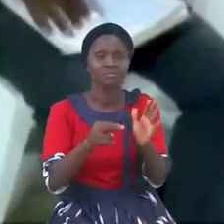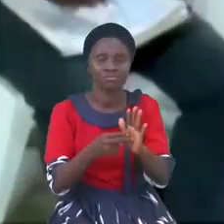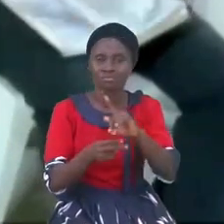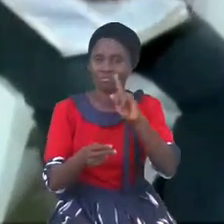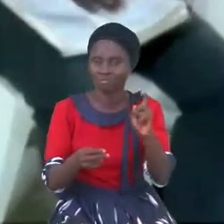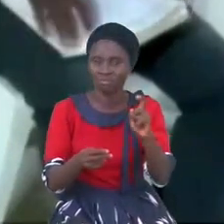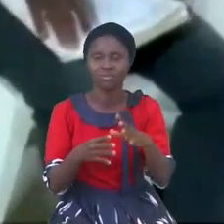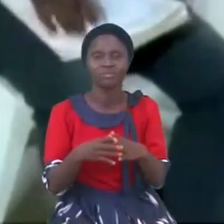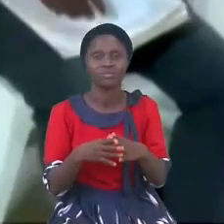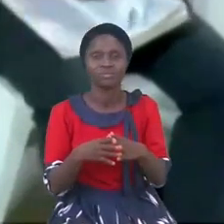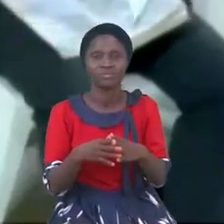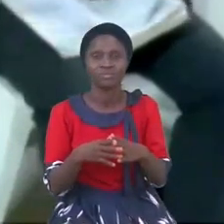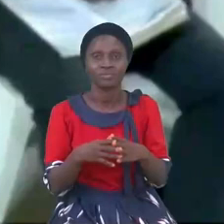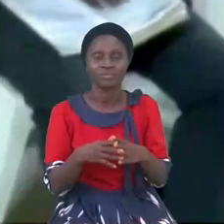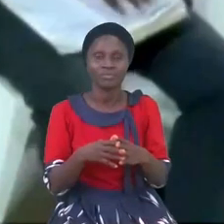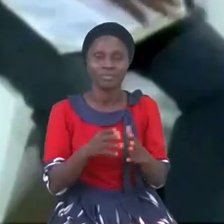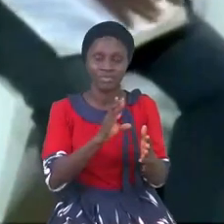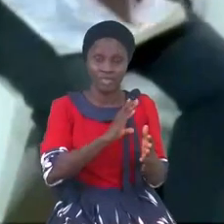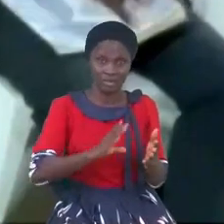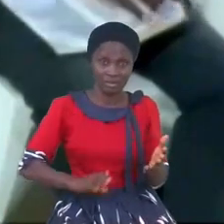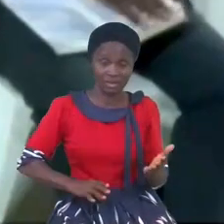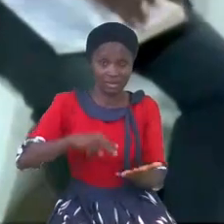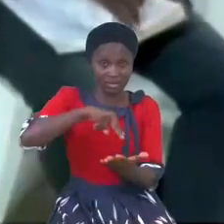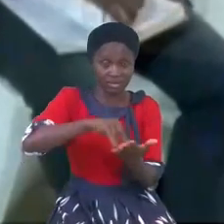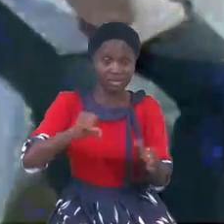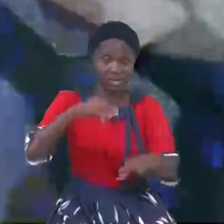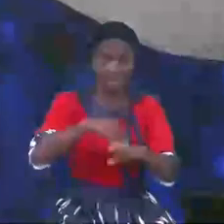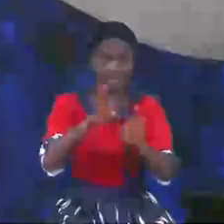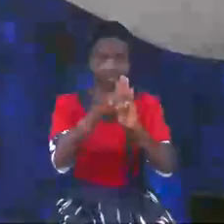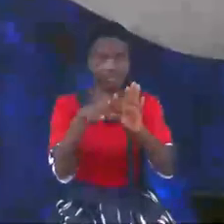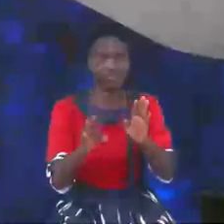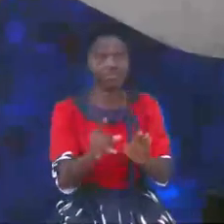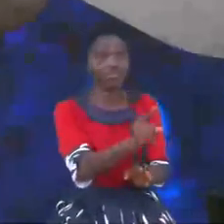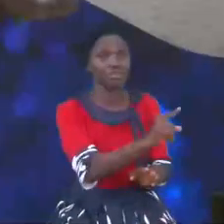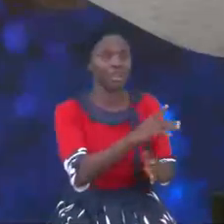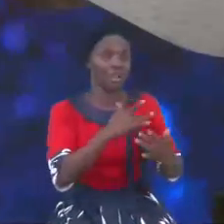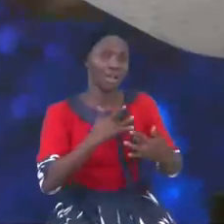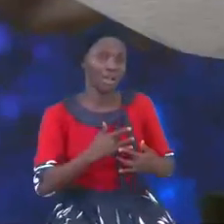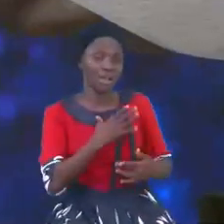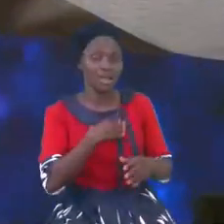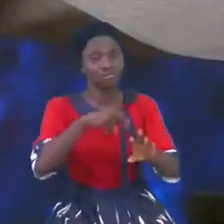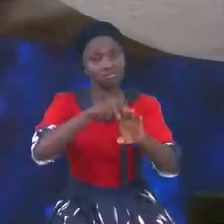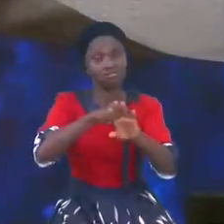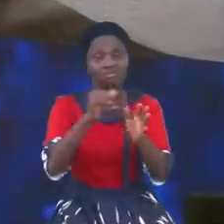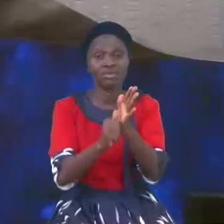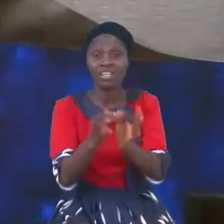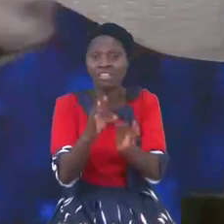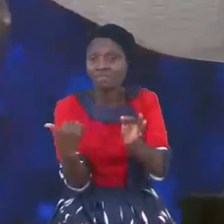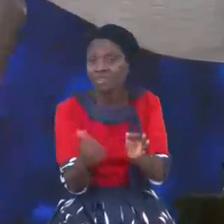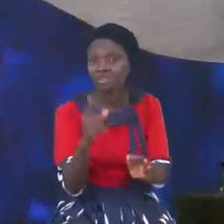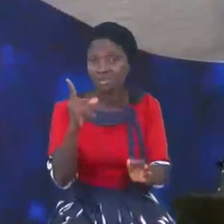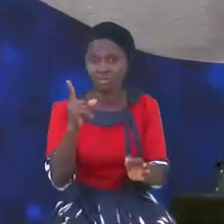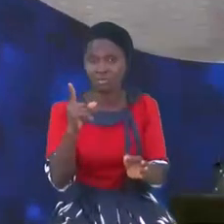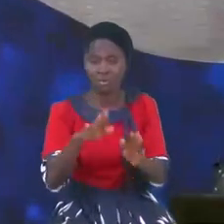se tient à la porte du cœur et tape. Et si quelqu'un ouvre la porte, j'entrerai